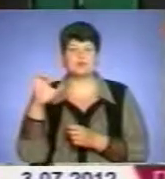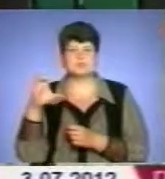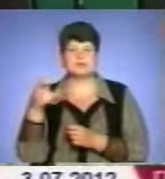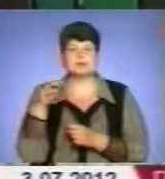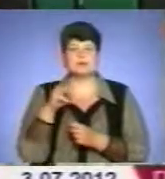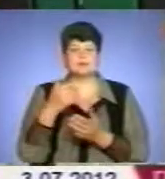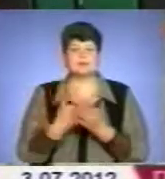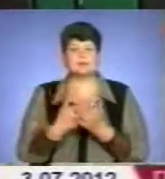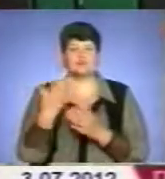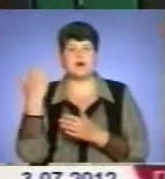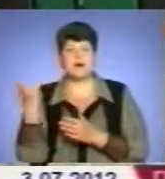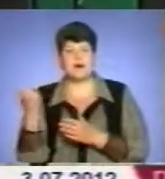Б.